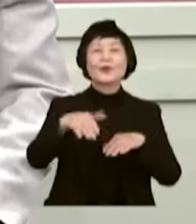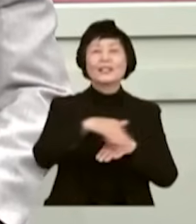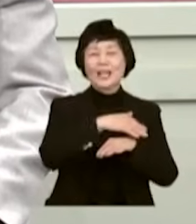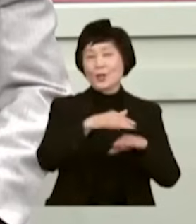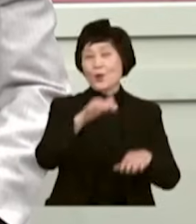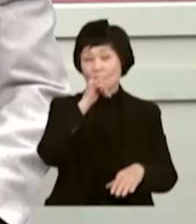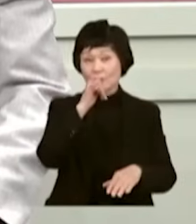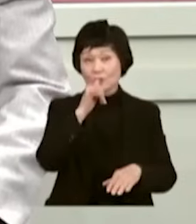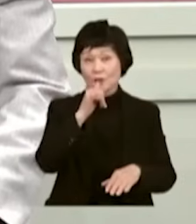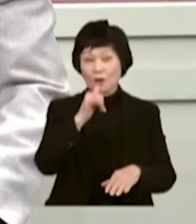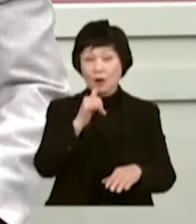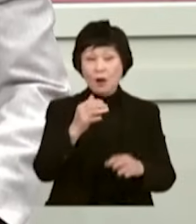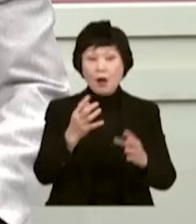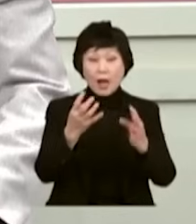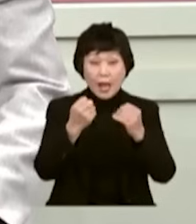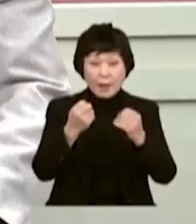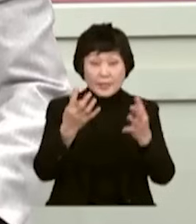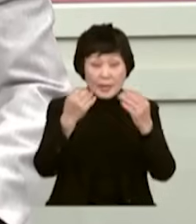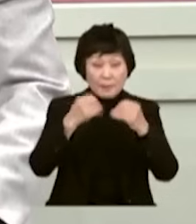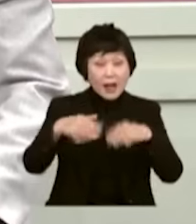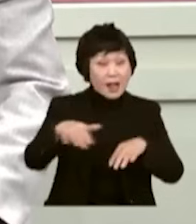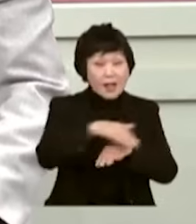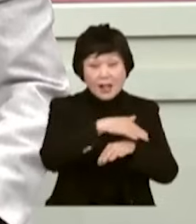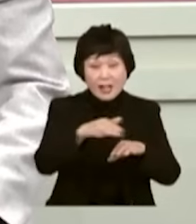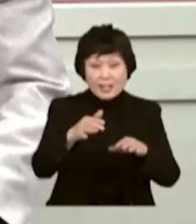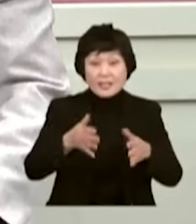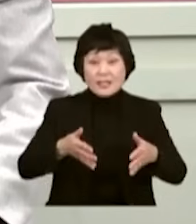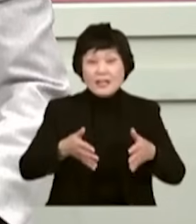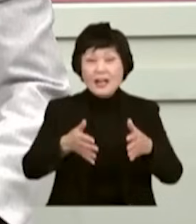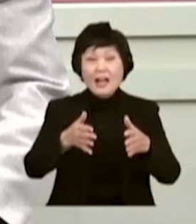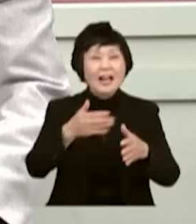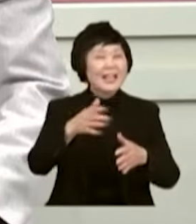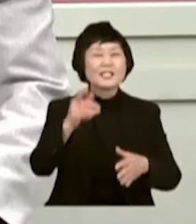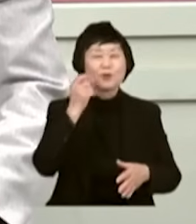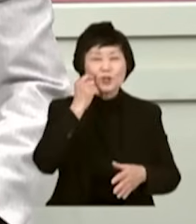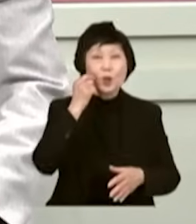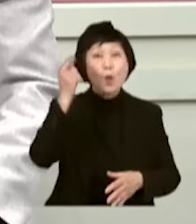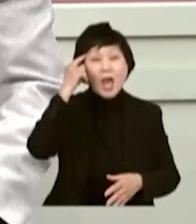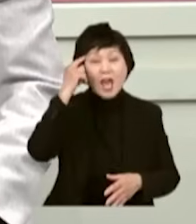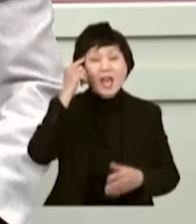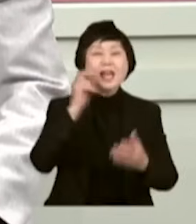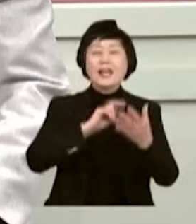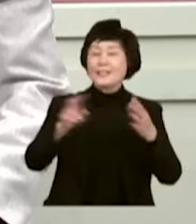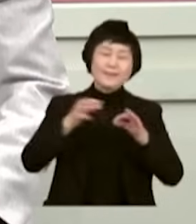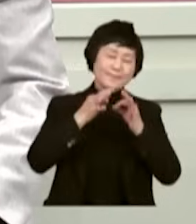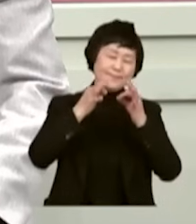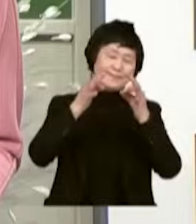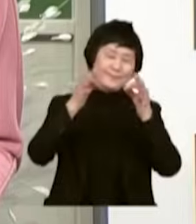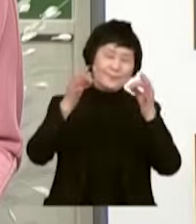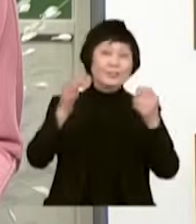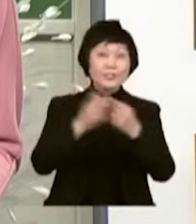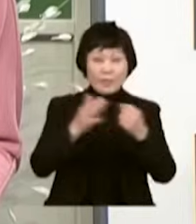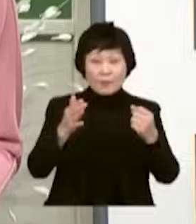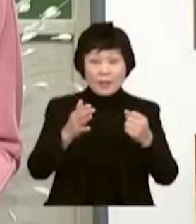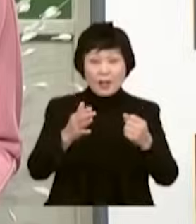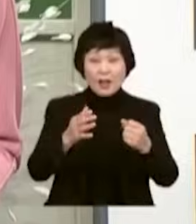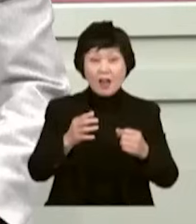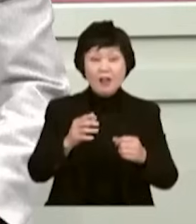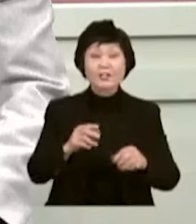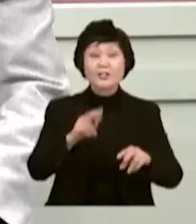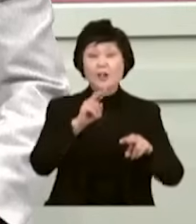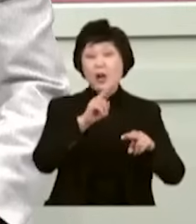사람들이 많은 길을 못 가요. 왜냐면 찬양을 맨날 불러야 되니까. 아. 그러니까 그 시골 그 논길 뭐 가손 그쪽 이렇게 외진대로 다녀요. 그러면